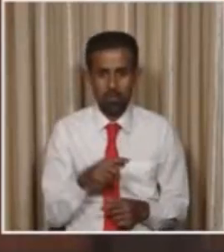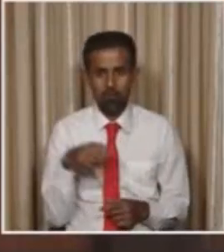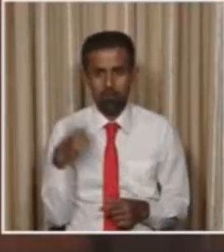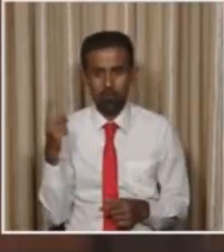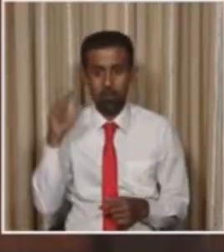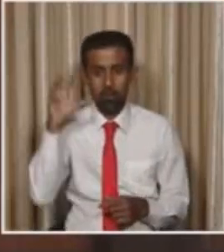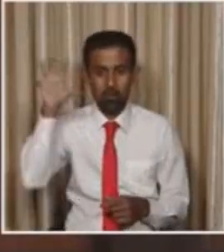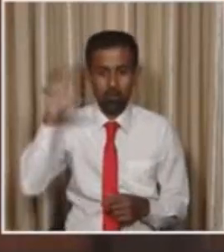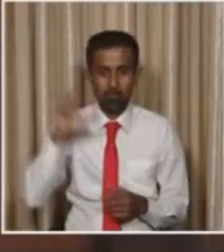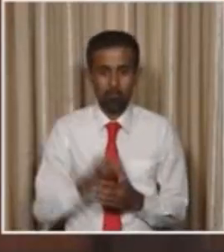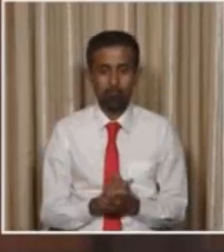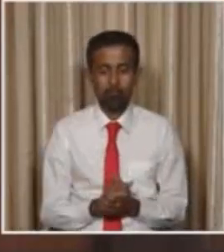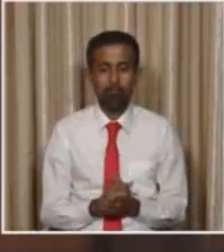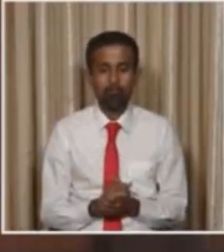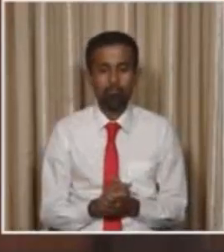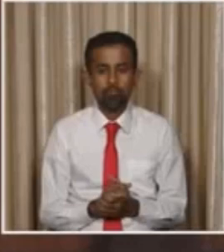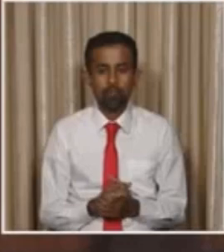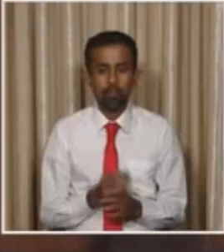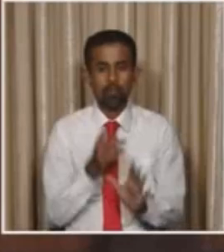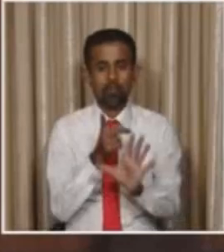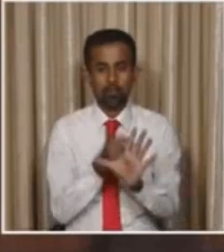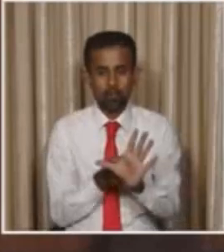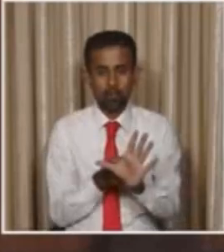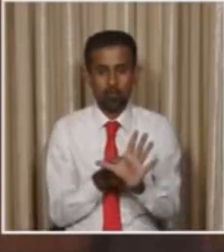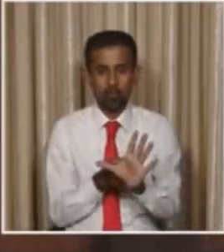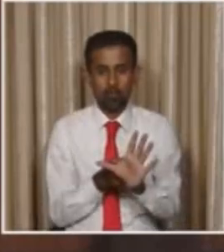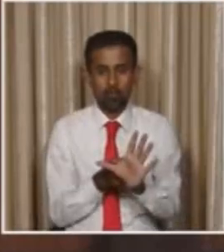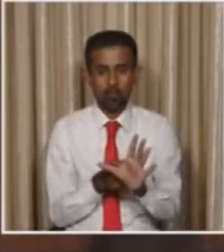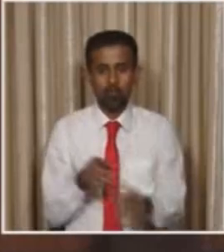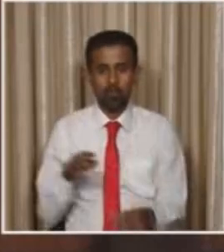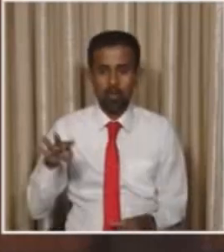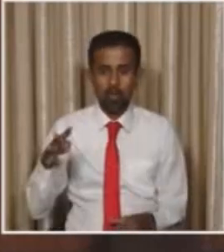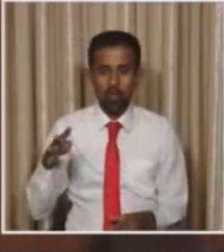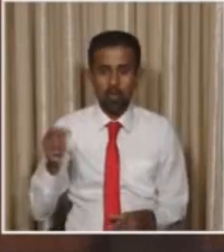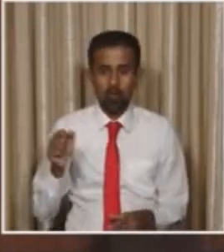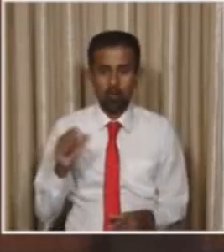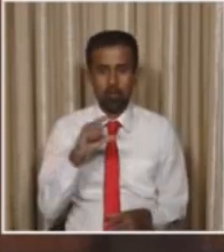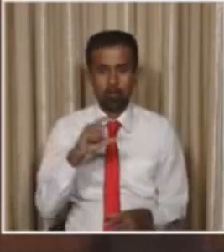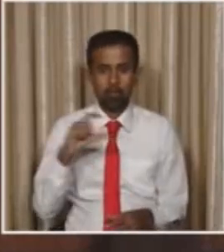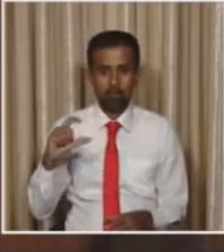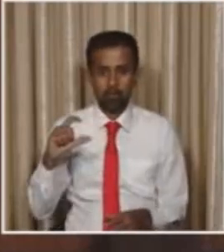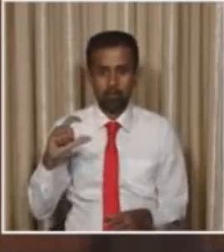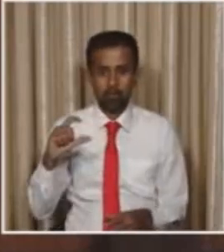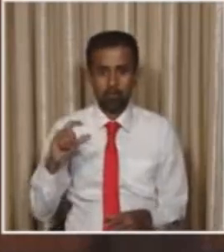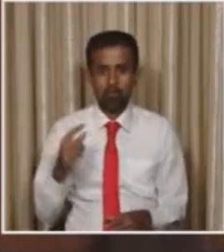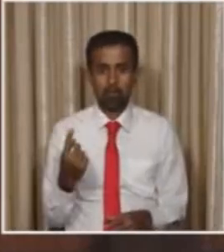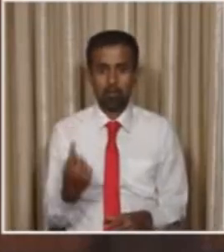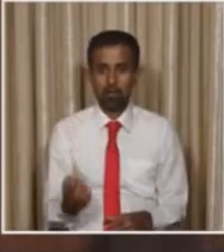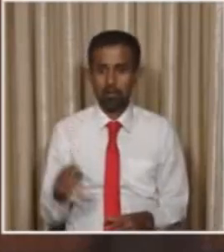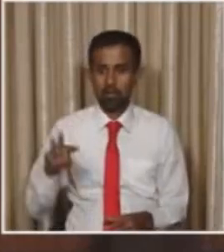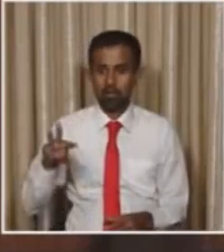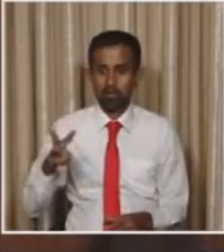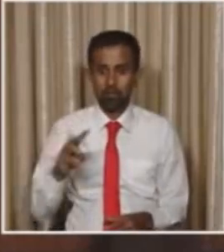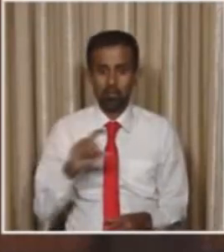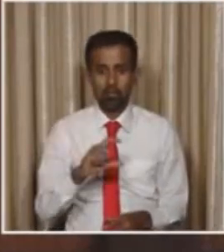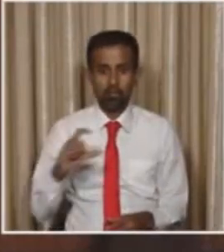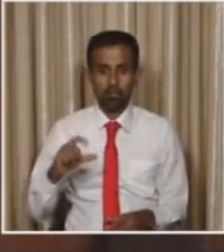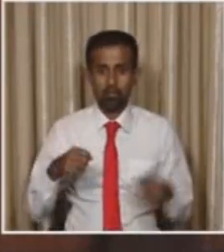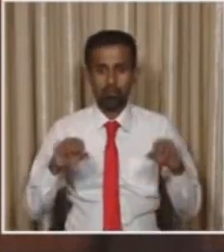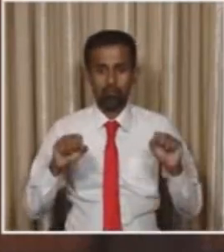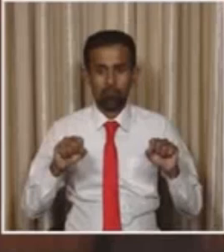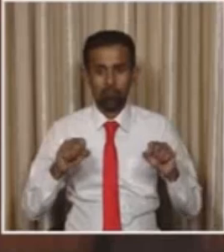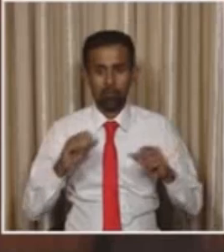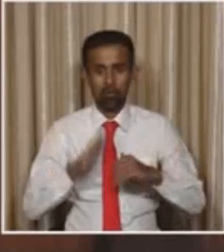இருக்கும் பிரச்சினைகளுக்கு தீர்வு வழங்க கோரும் பொழுது அவற்றுக்கு முன்னுரிமை வழங்காமல் இன்று இந்த சபையிலே இப்பிரேரணைக்கு